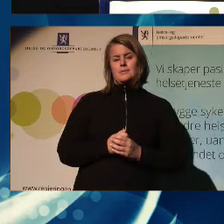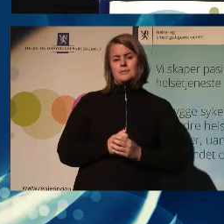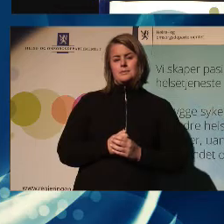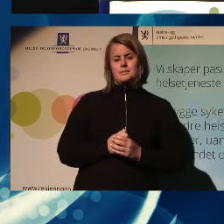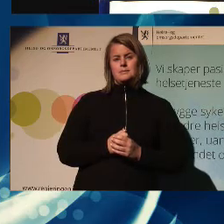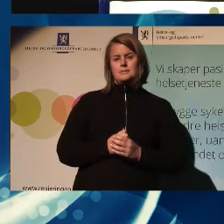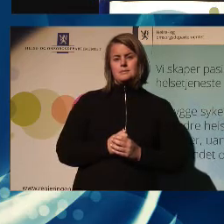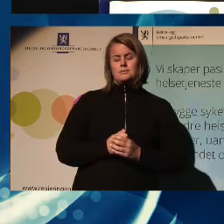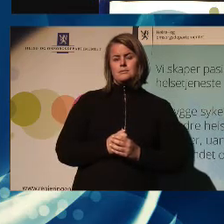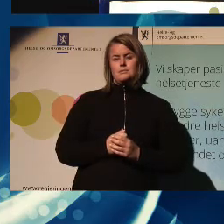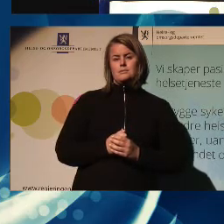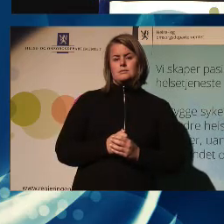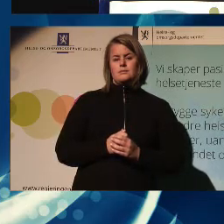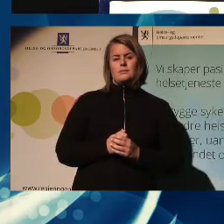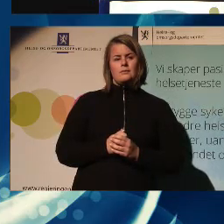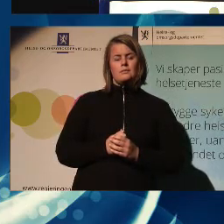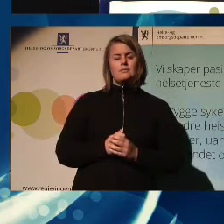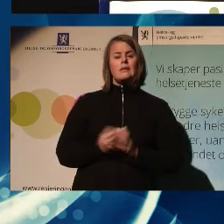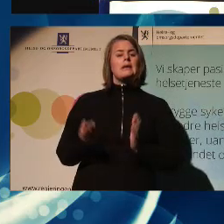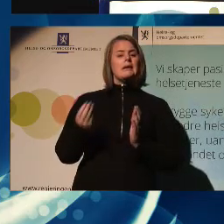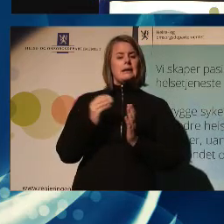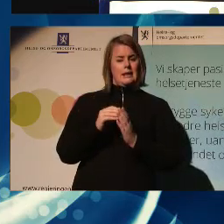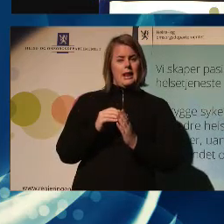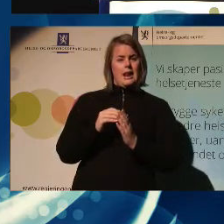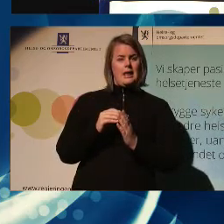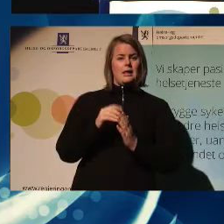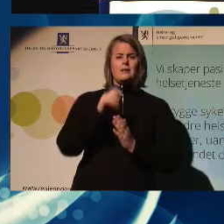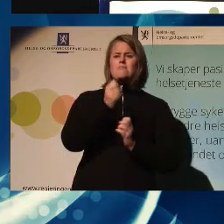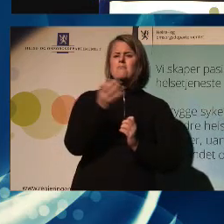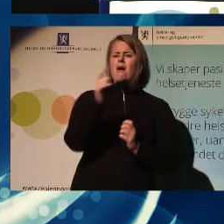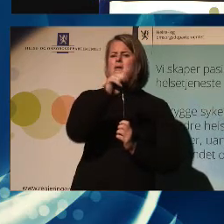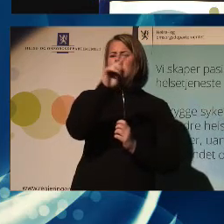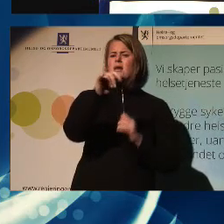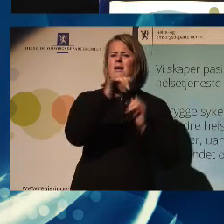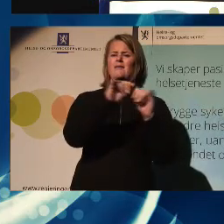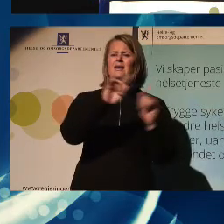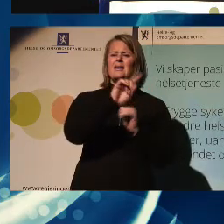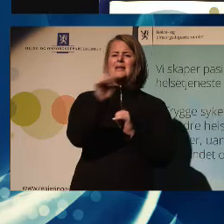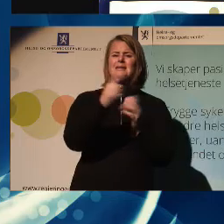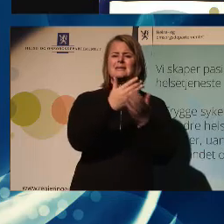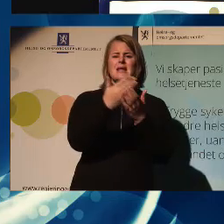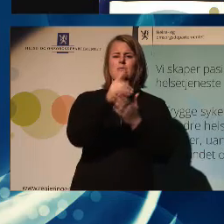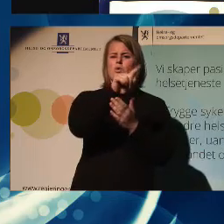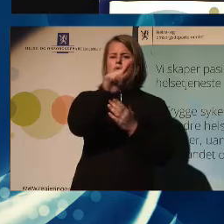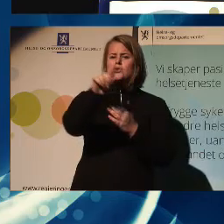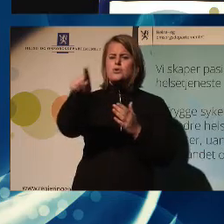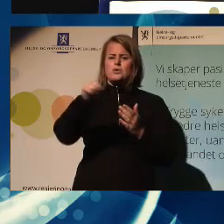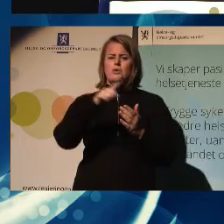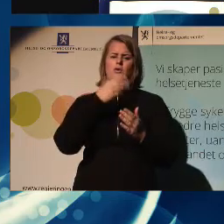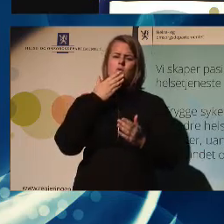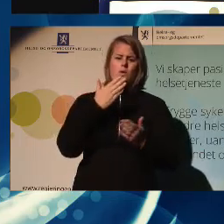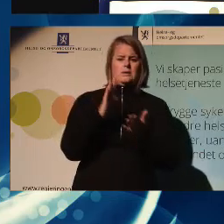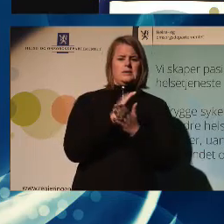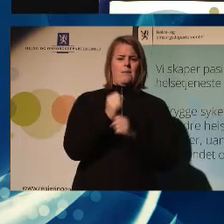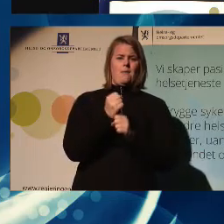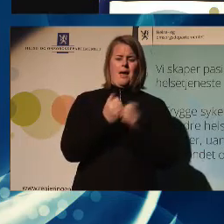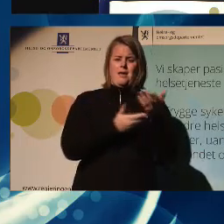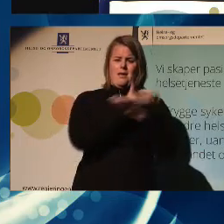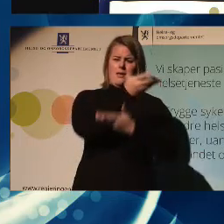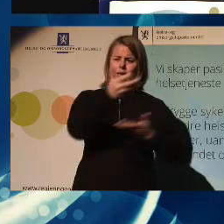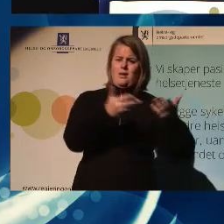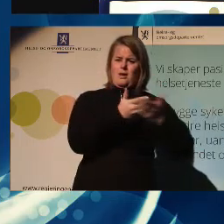Vi har gått ut og lagt et kjempegodt samarbeid med veldig mange fritidstilbud i Haugesund, der de også forplikter seg